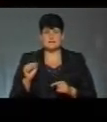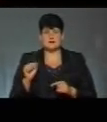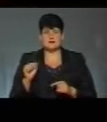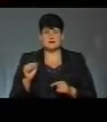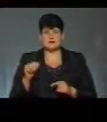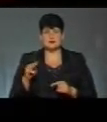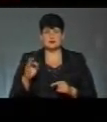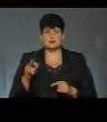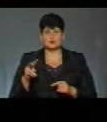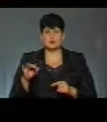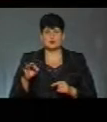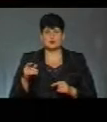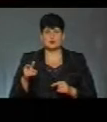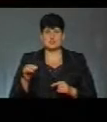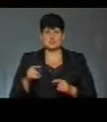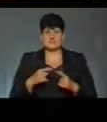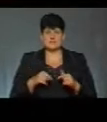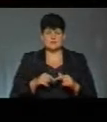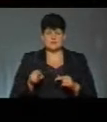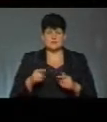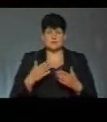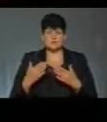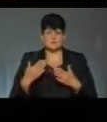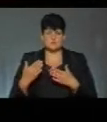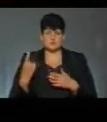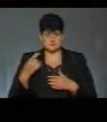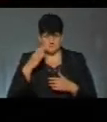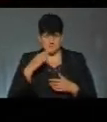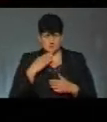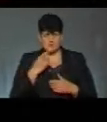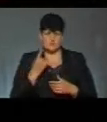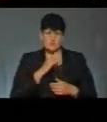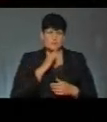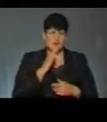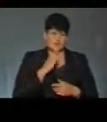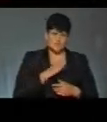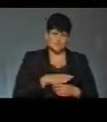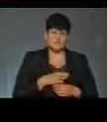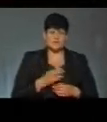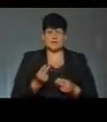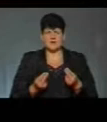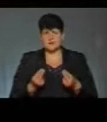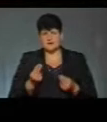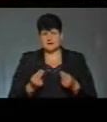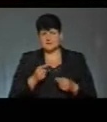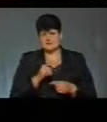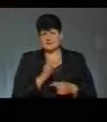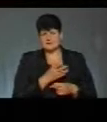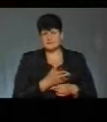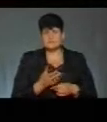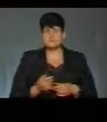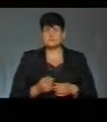гематологічне відділення. Там ми поспілкувалися з одним батьком, ще з однією мамою, погралися з її